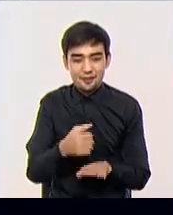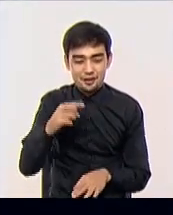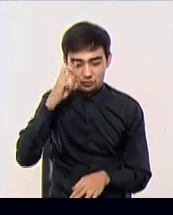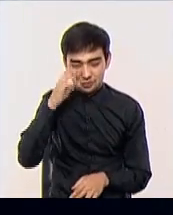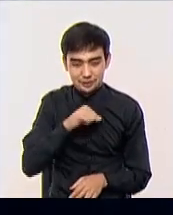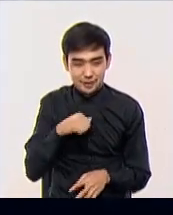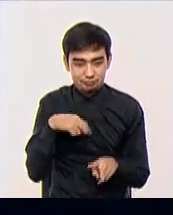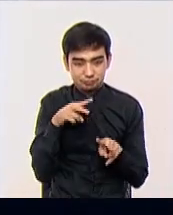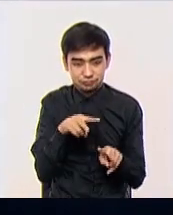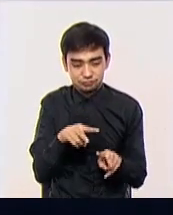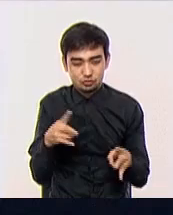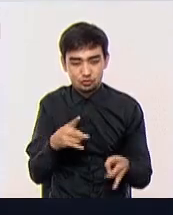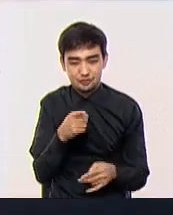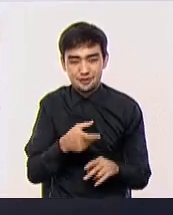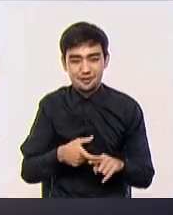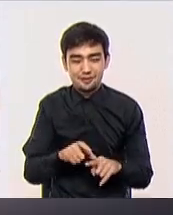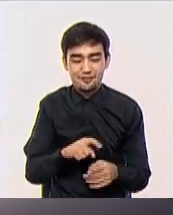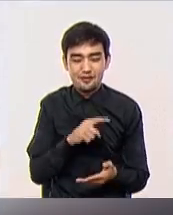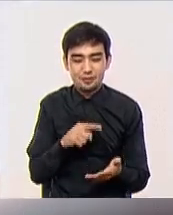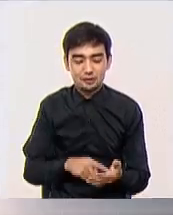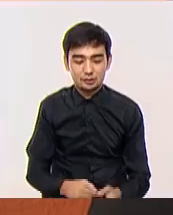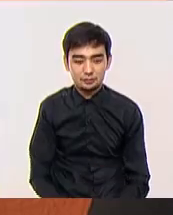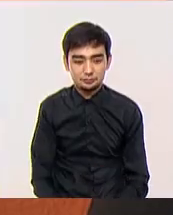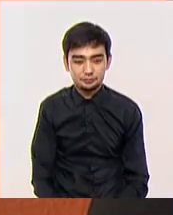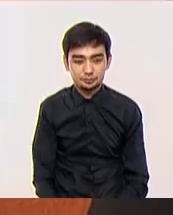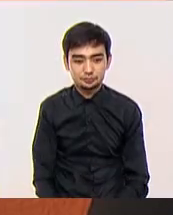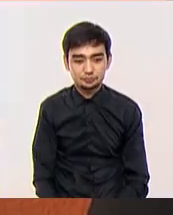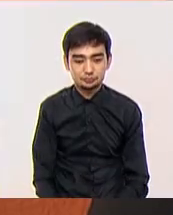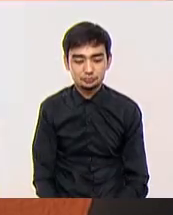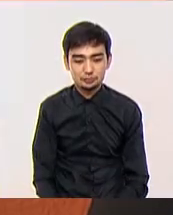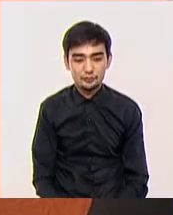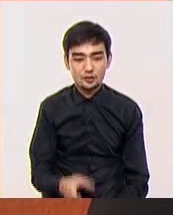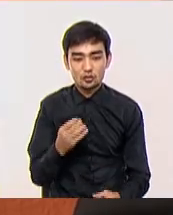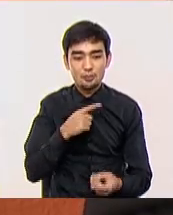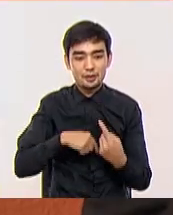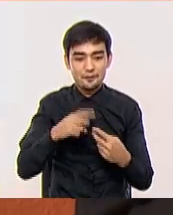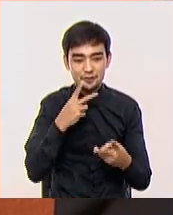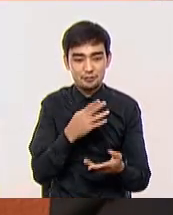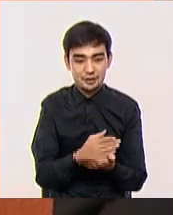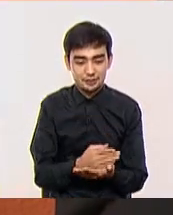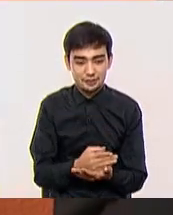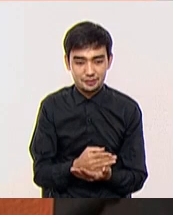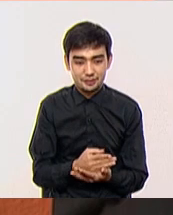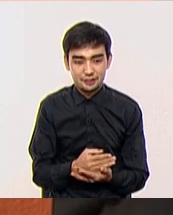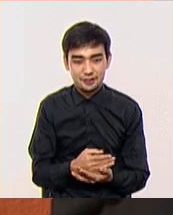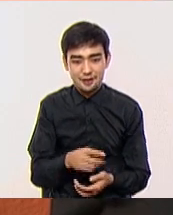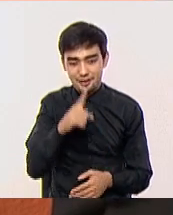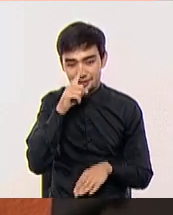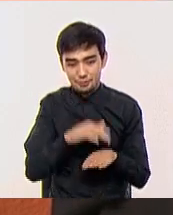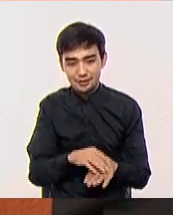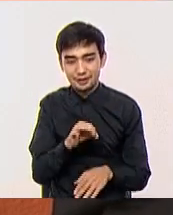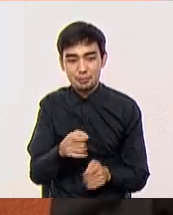государства взять на личный контроль этот вопрос. Кроме того, мы видим то, что между акиматом